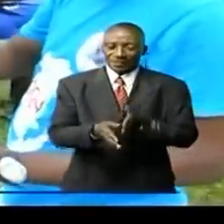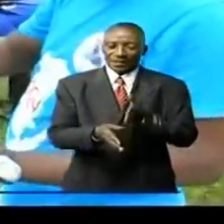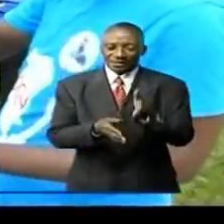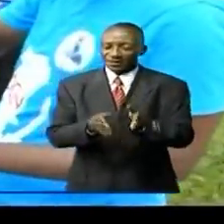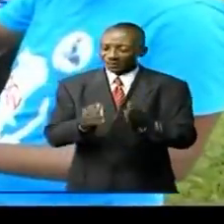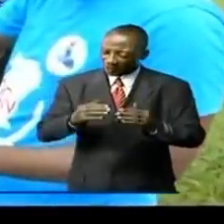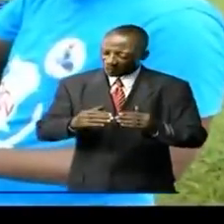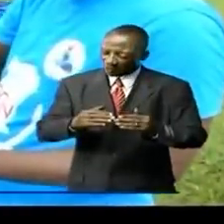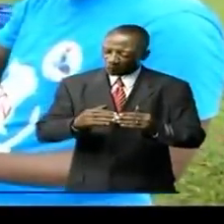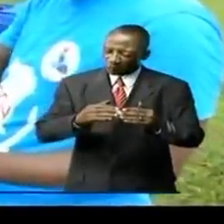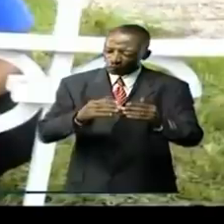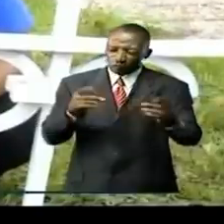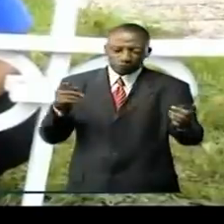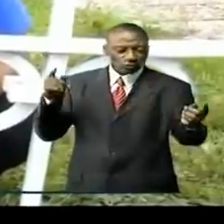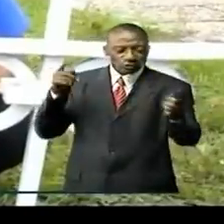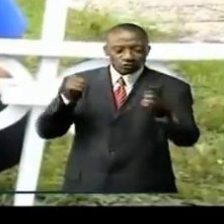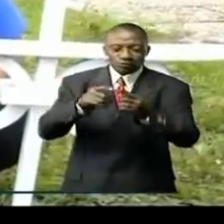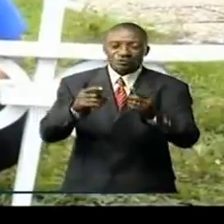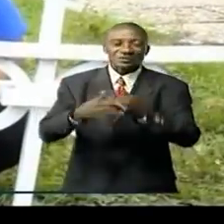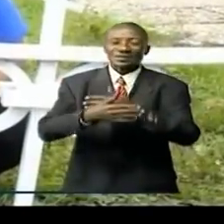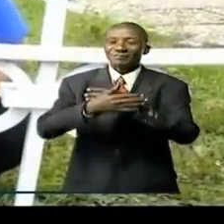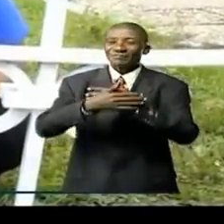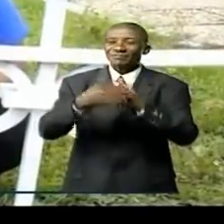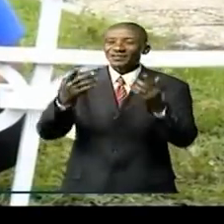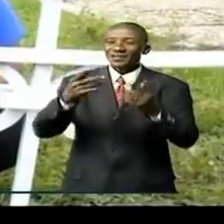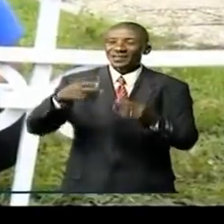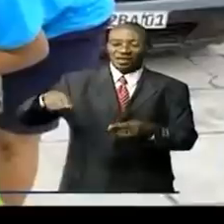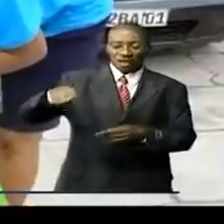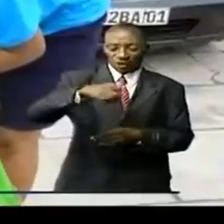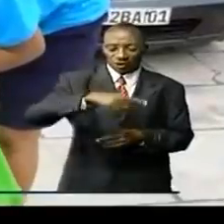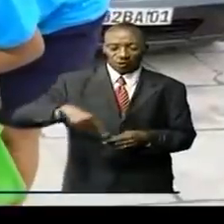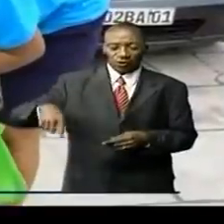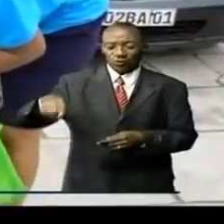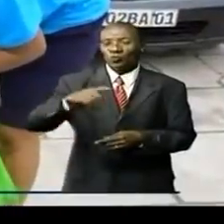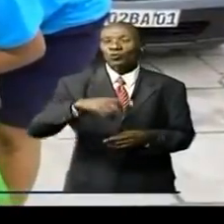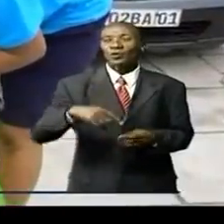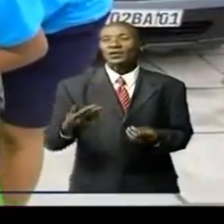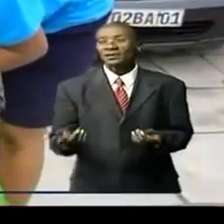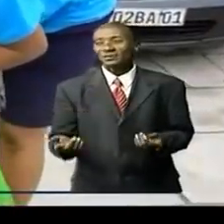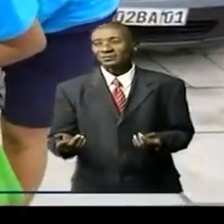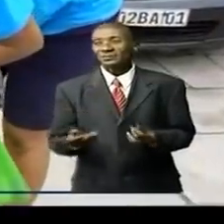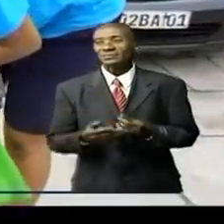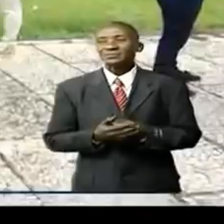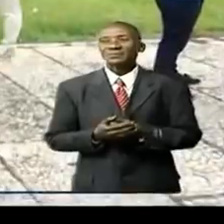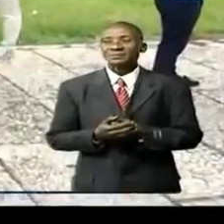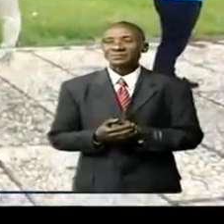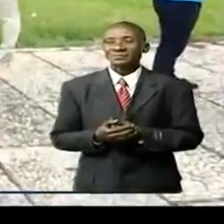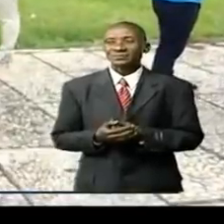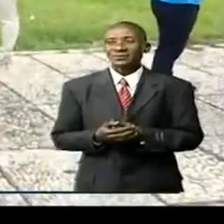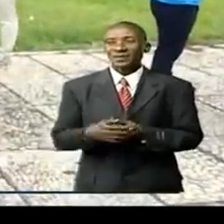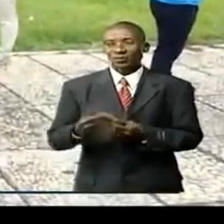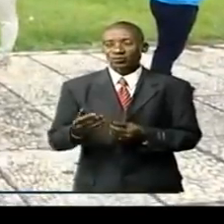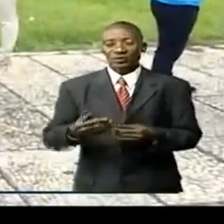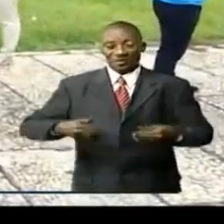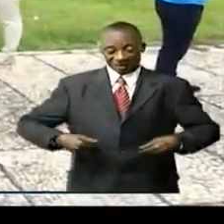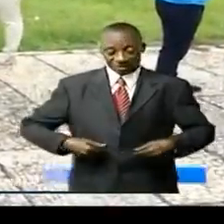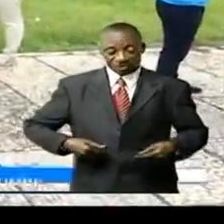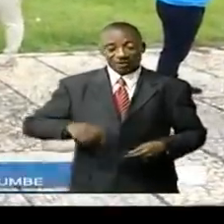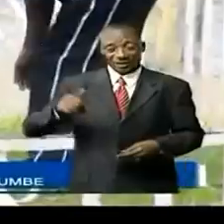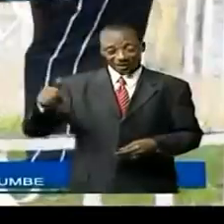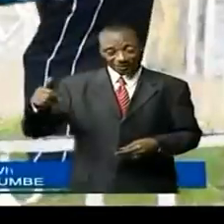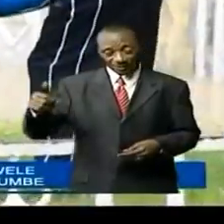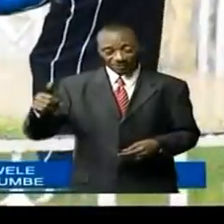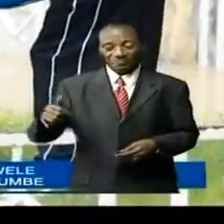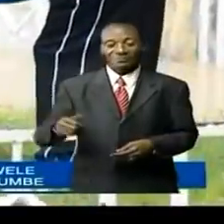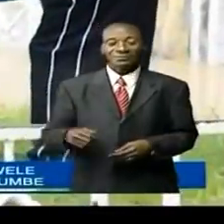cassation, dont l'enclos a été rafraîchi en dehors des travaux d'assainissement par les jeunes de la